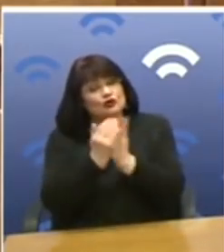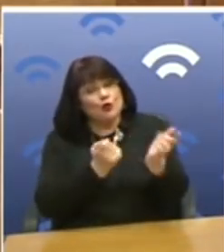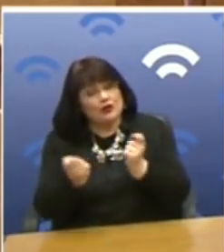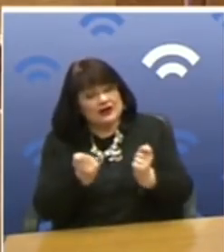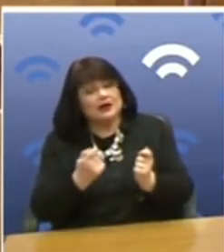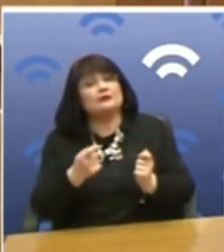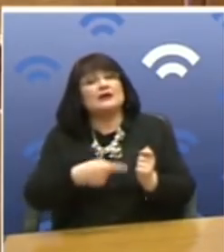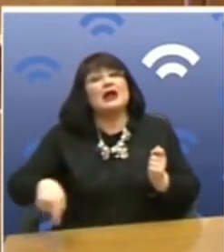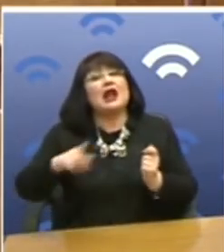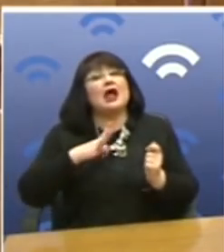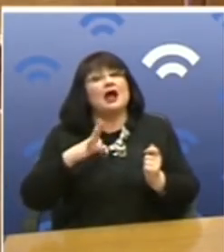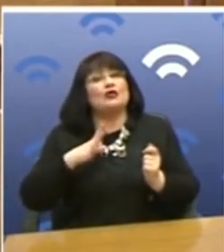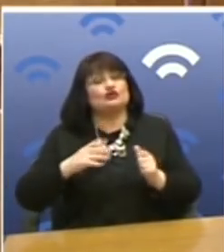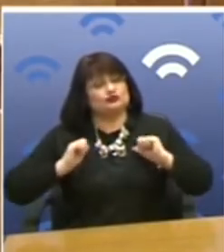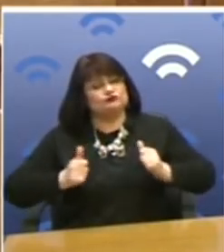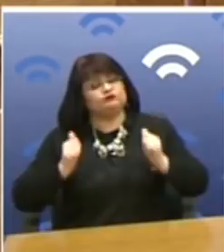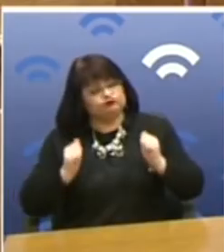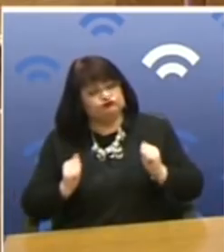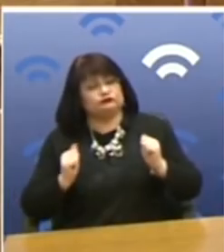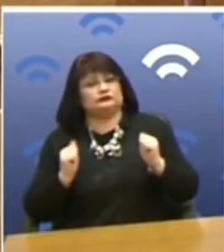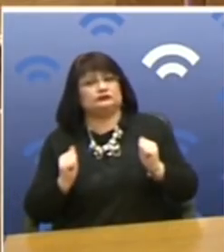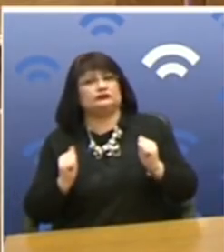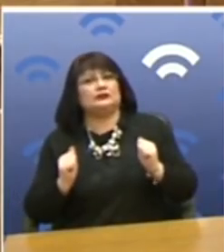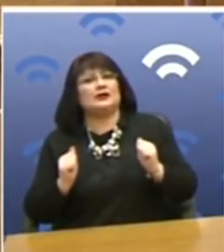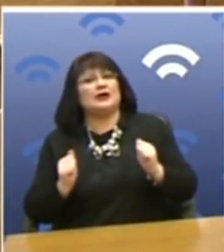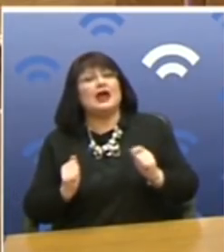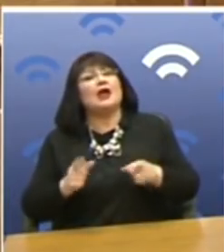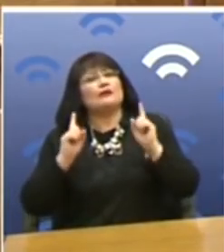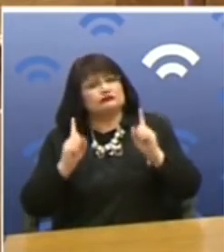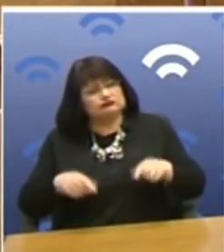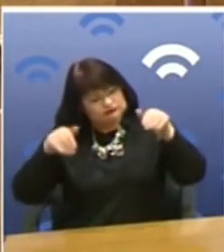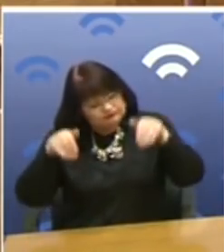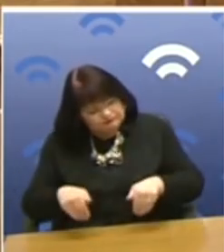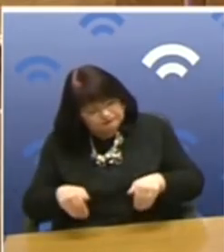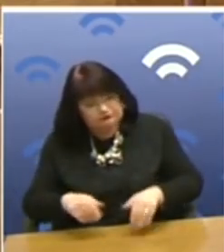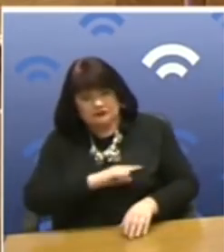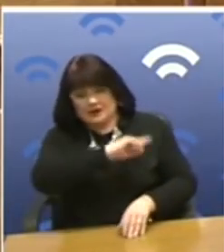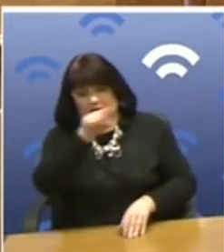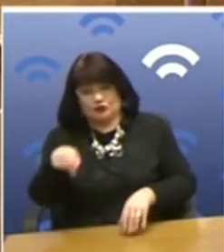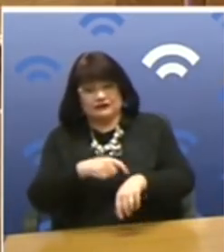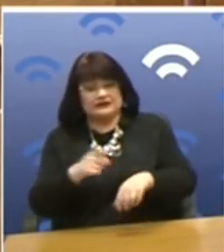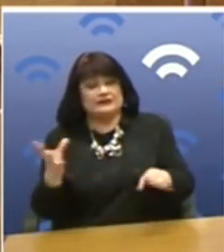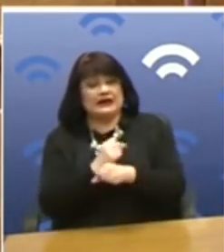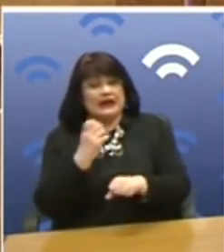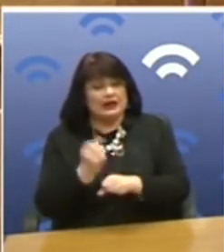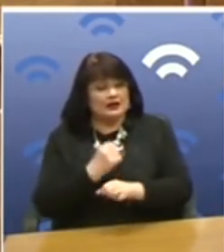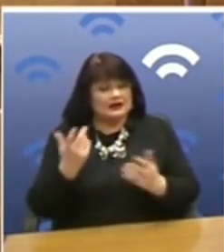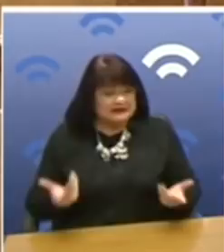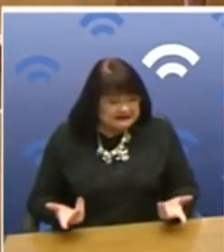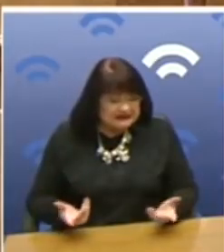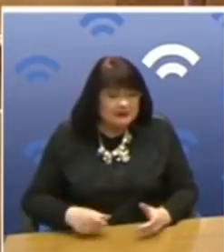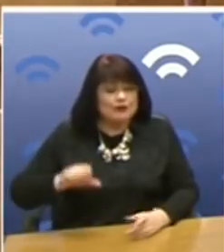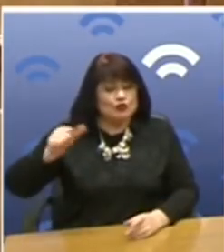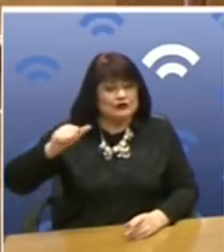πειθαρχία, με αποφασιστικότητα. Ό,τι κερδίθηκε μέχρι σήμερα, κερδίθηκε πρώτα απ'